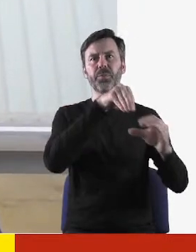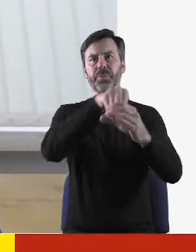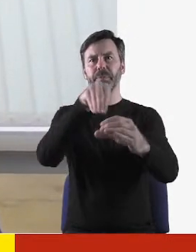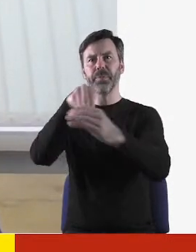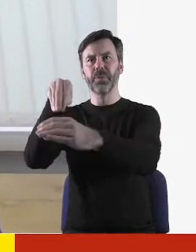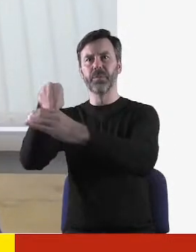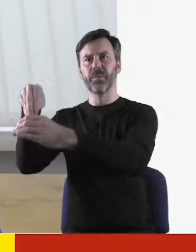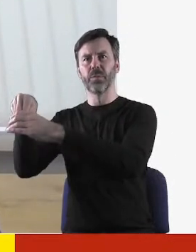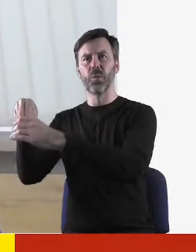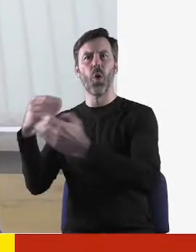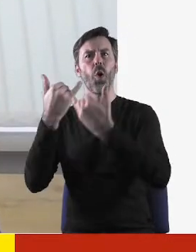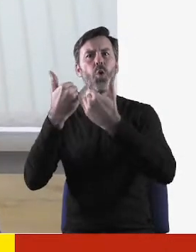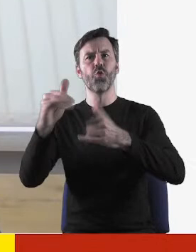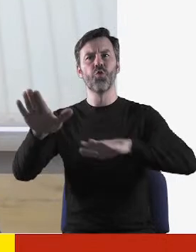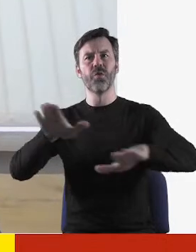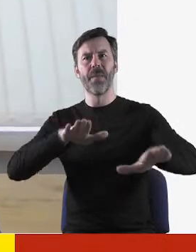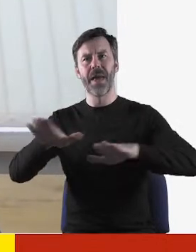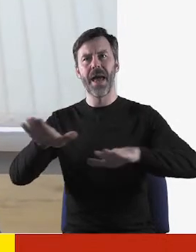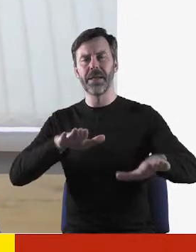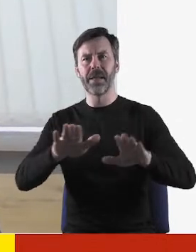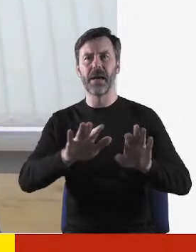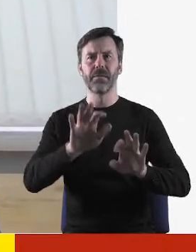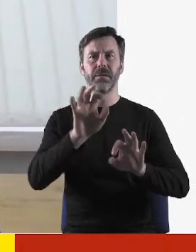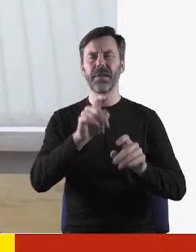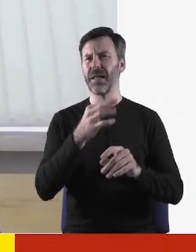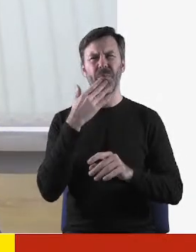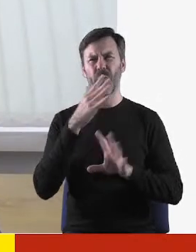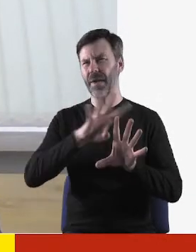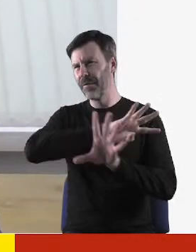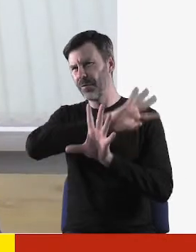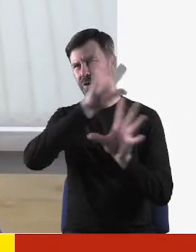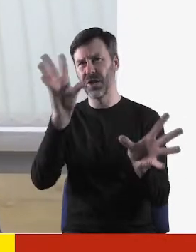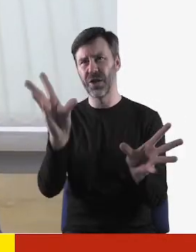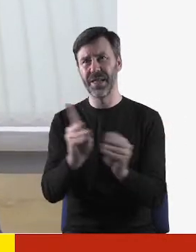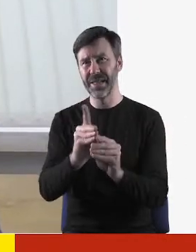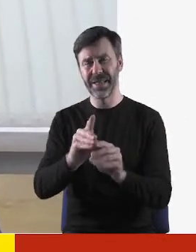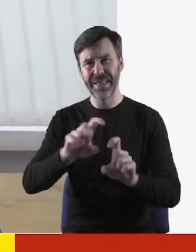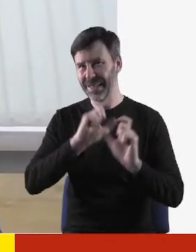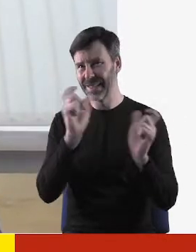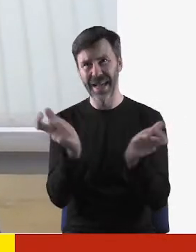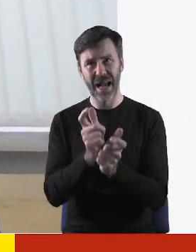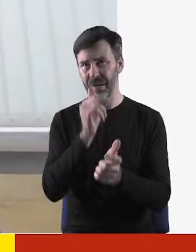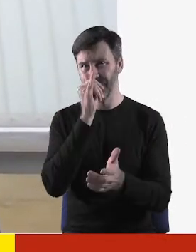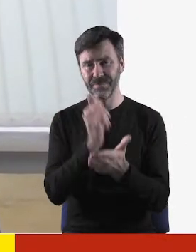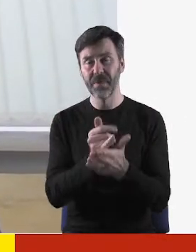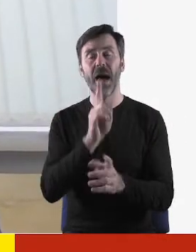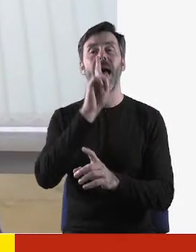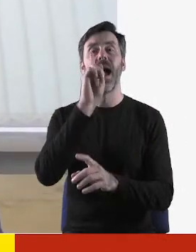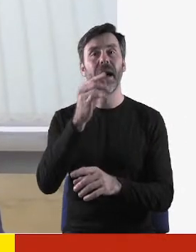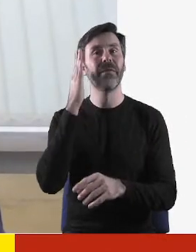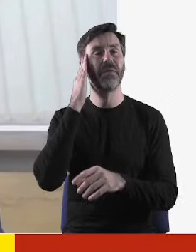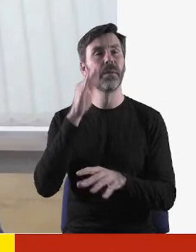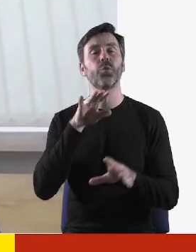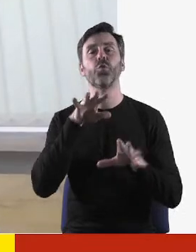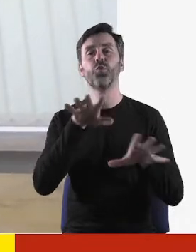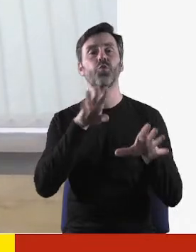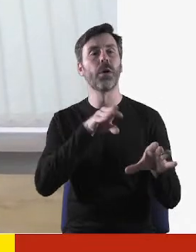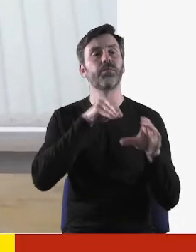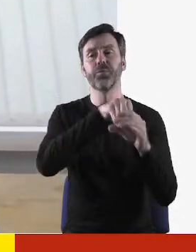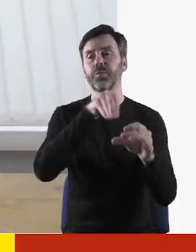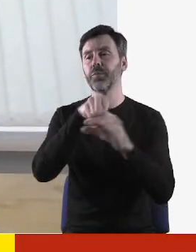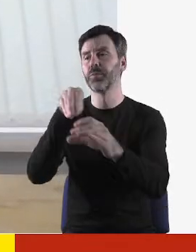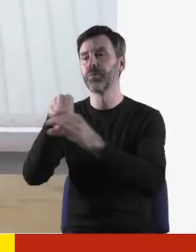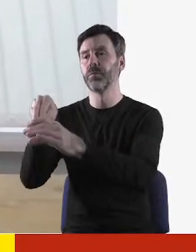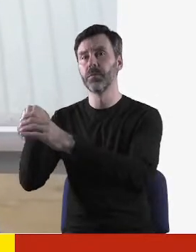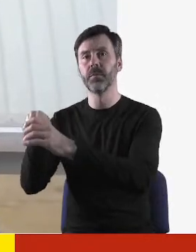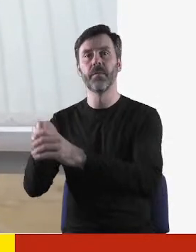do praktycznie, no nie wiem, że wszystkich, pewnie nigdy tego się nie uda, ale do dużej części mieszkańców naszego, żeby duża część mieszkańców